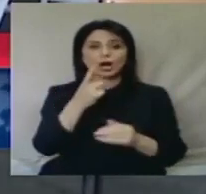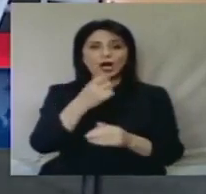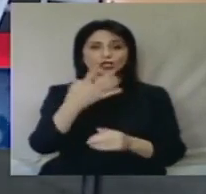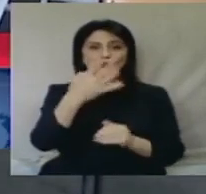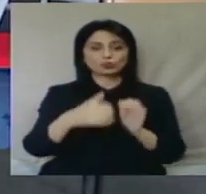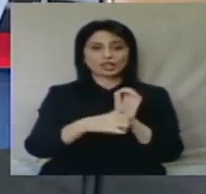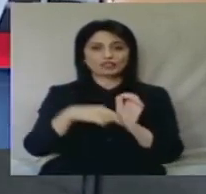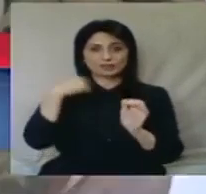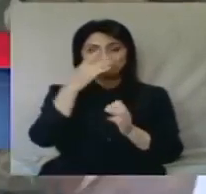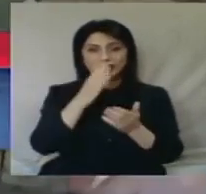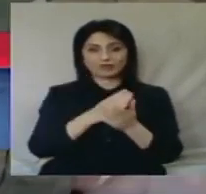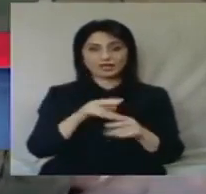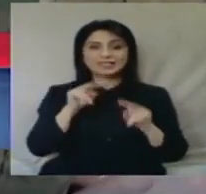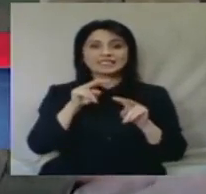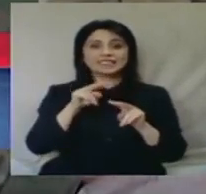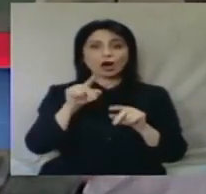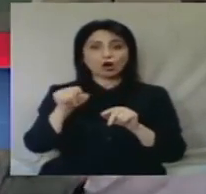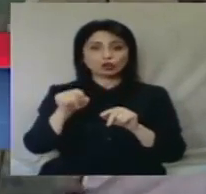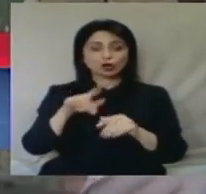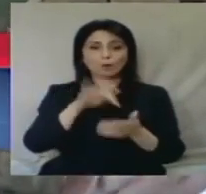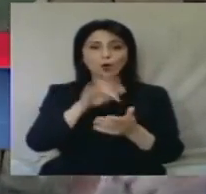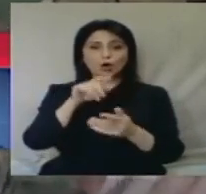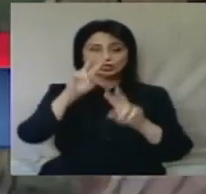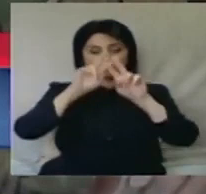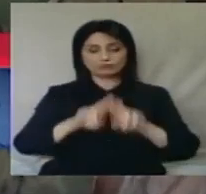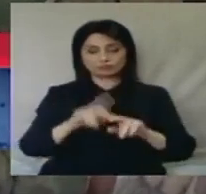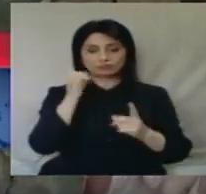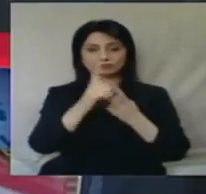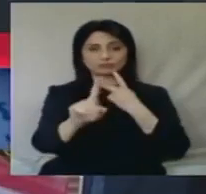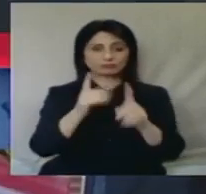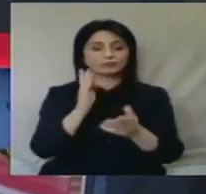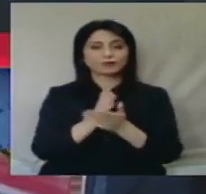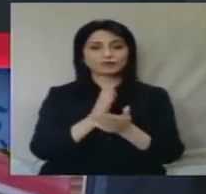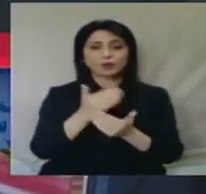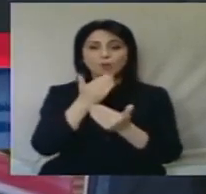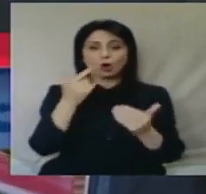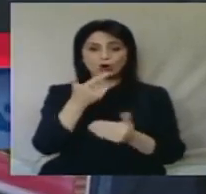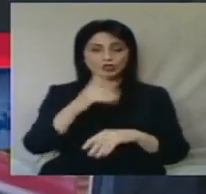პირი რჩება, საკონტროლო პუნქტებზე კი მოსახლეობის თერმოსკრინინგი გრძელდება. ბოლო